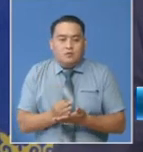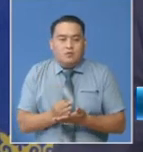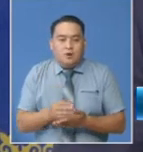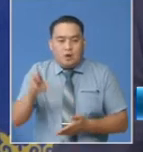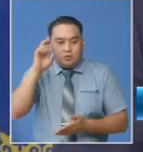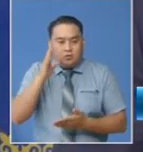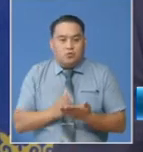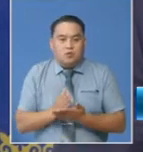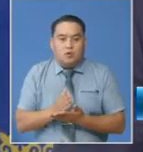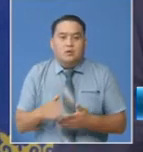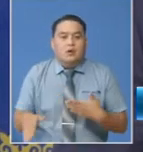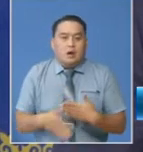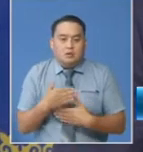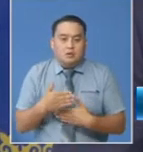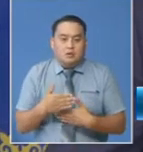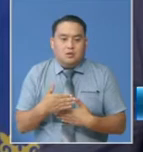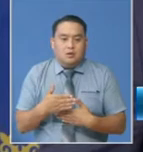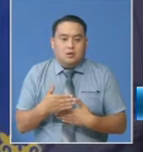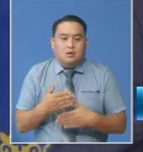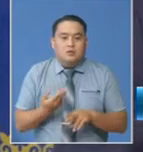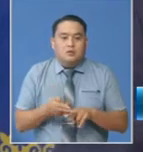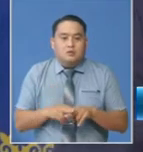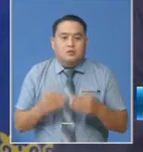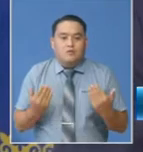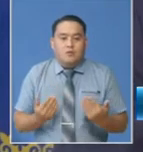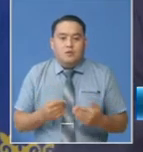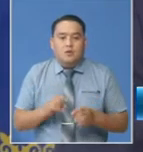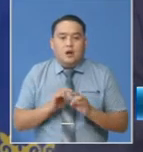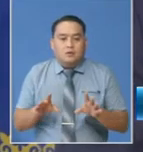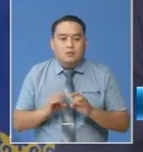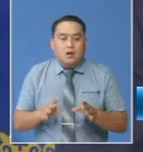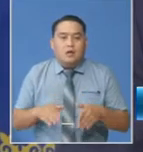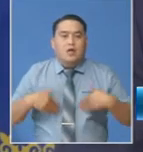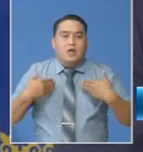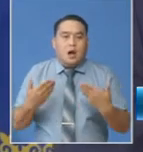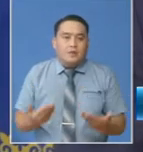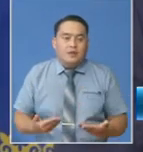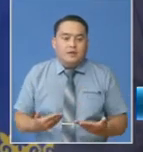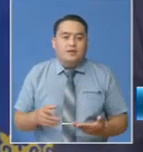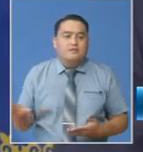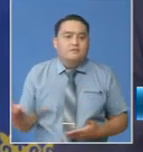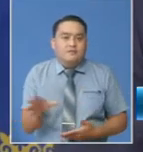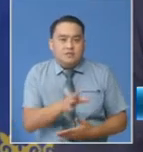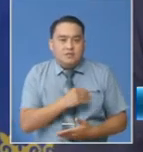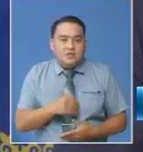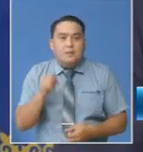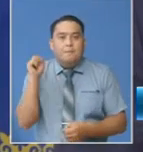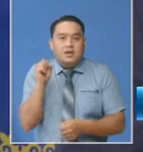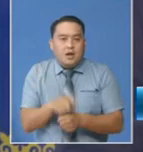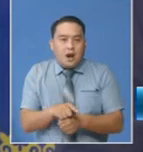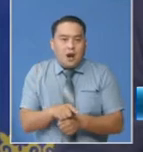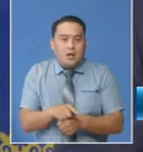государственных служащих от наказания. Но об этом сегодня было сказано, и мы сегодня порекомендовали, чтобы все приказы,